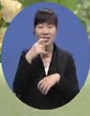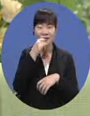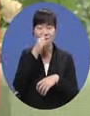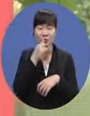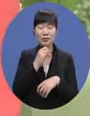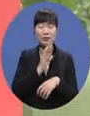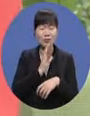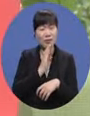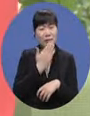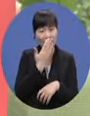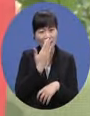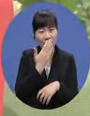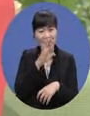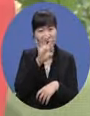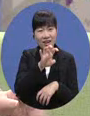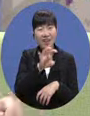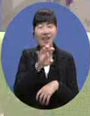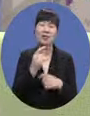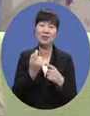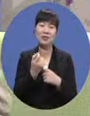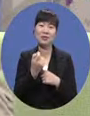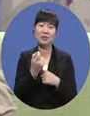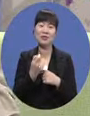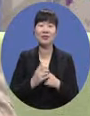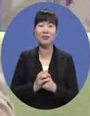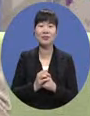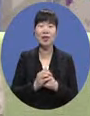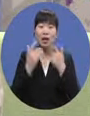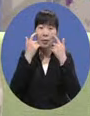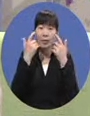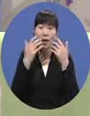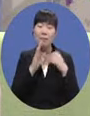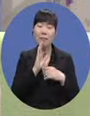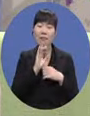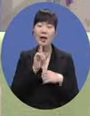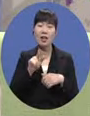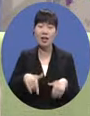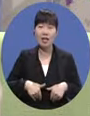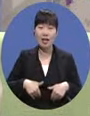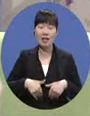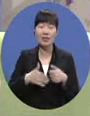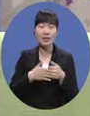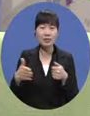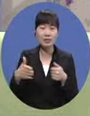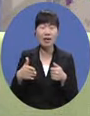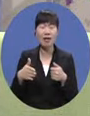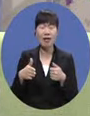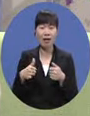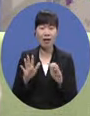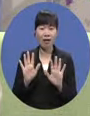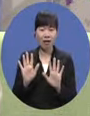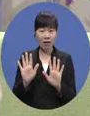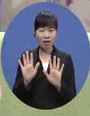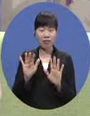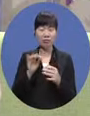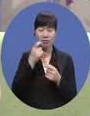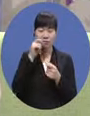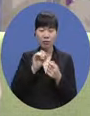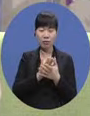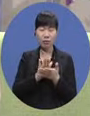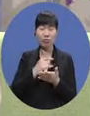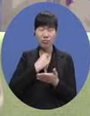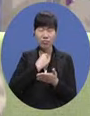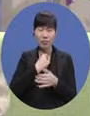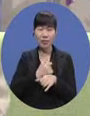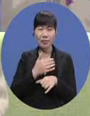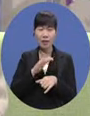되나요? 힘의 균형이 약간 생기는 것 같죠? 네네. 이걸 분명하게 얘기해 주셔야 돼요. 그래서 애가 뭐 아니 뭐 우리는 친하게 놀려고 그러는데요. 뭐